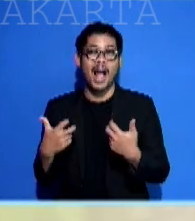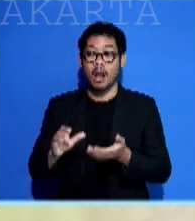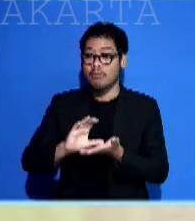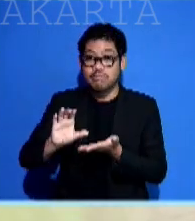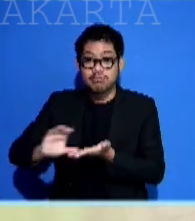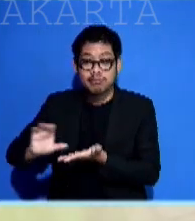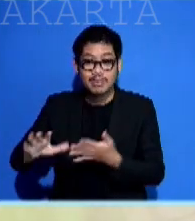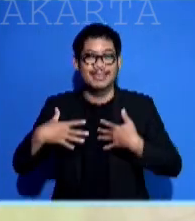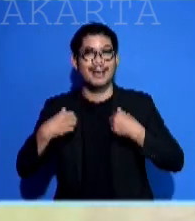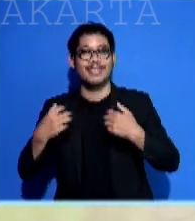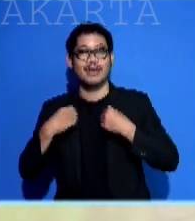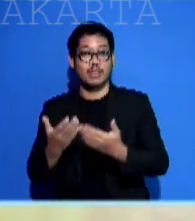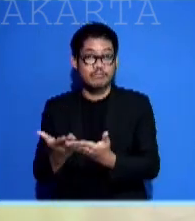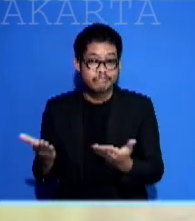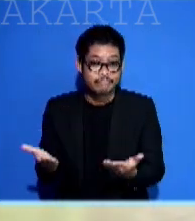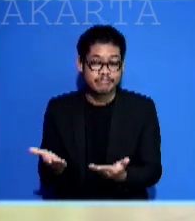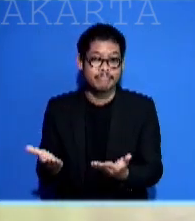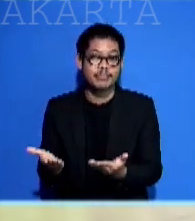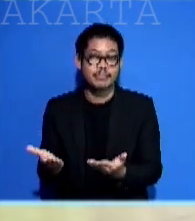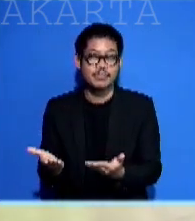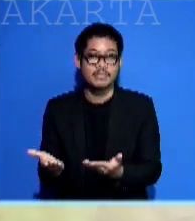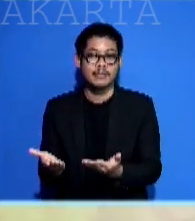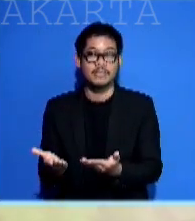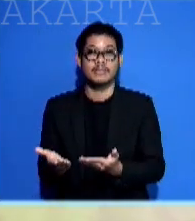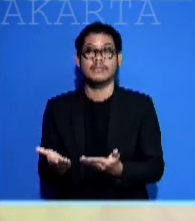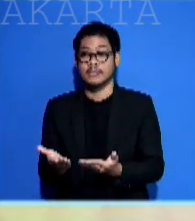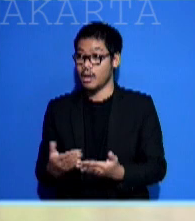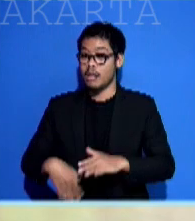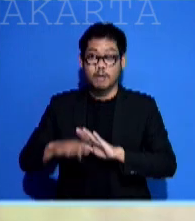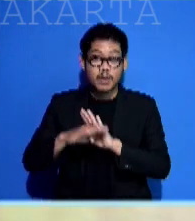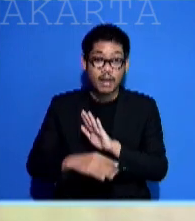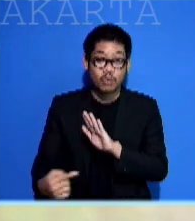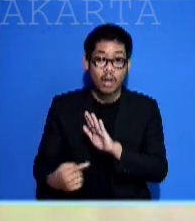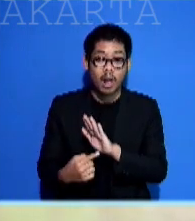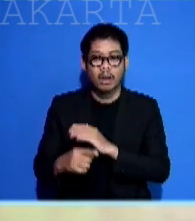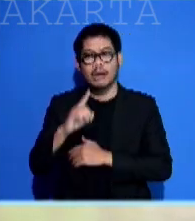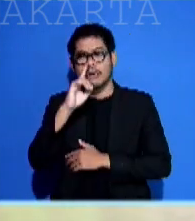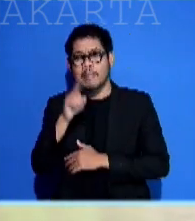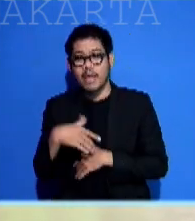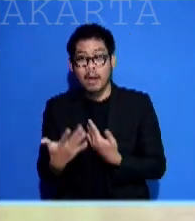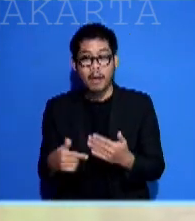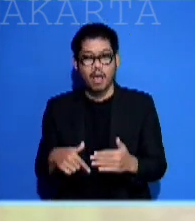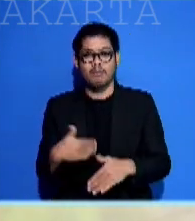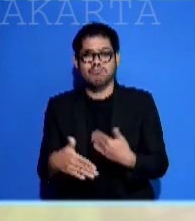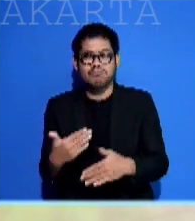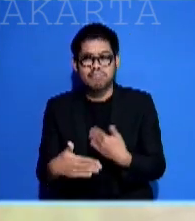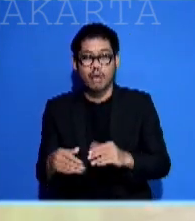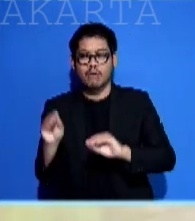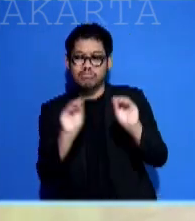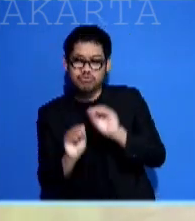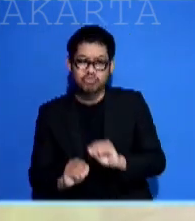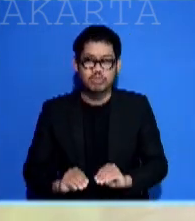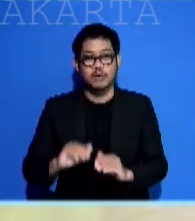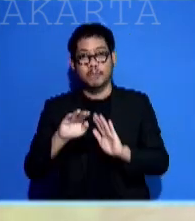juga kemudian Perda nanti akan segera kita tunda lagi dengan penyusunan peratan